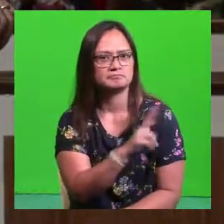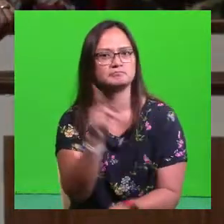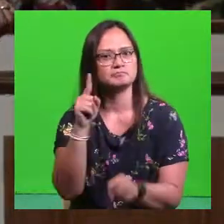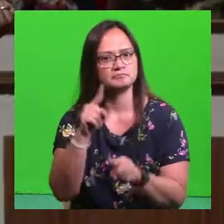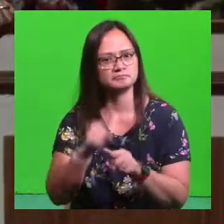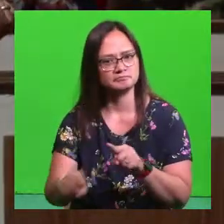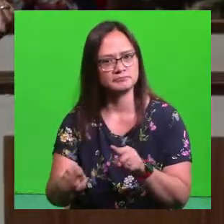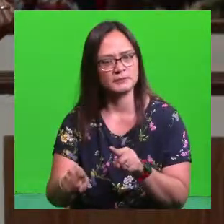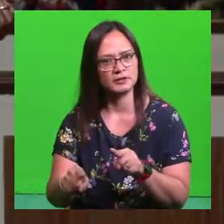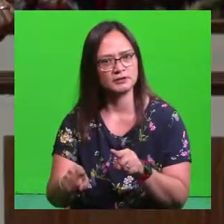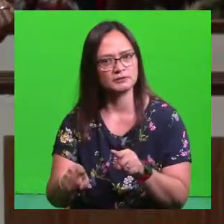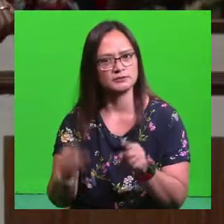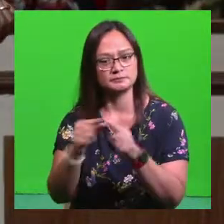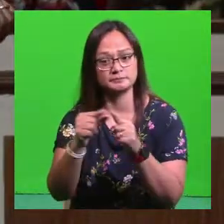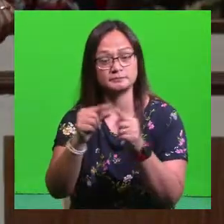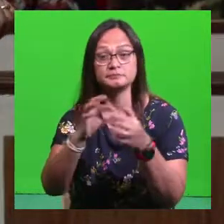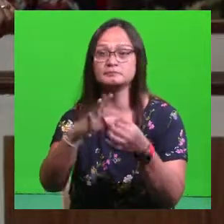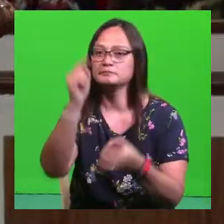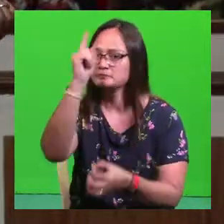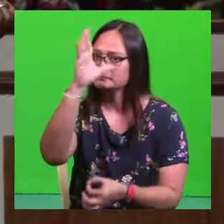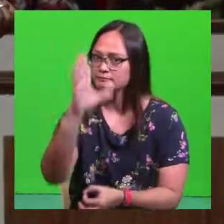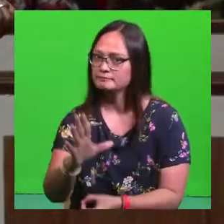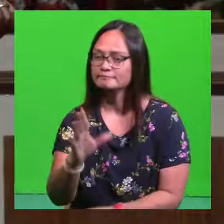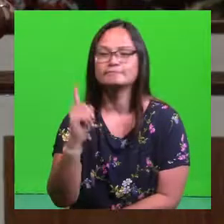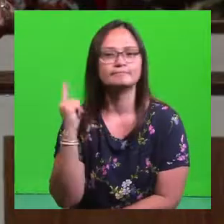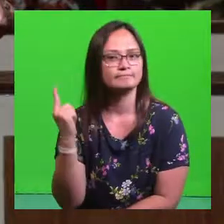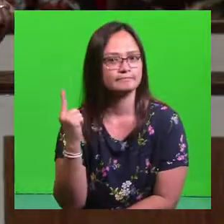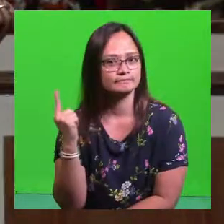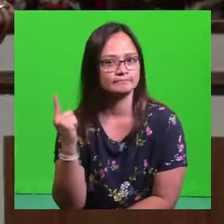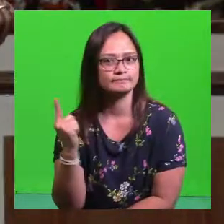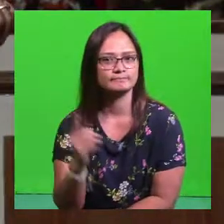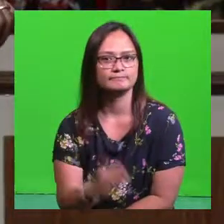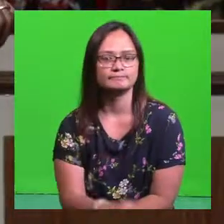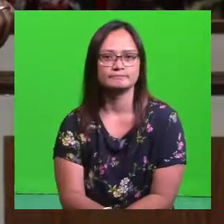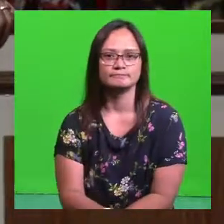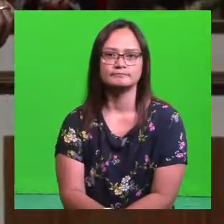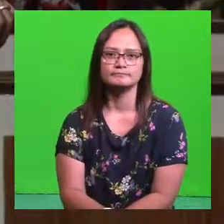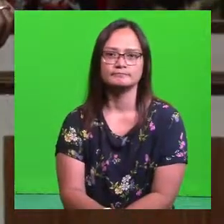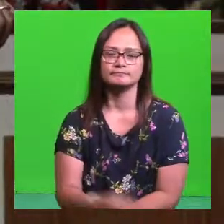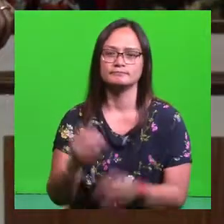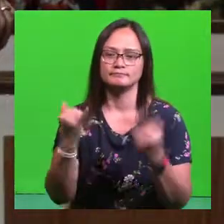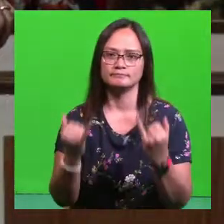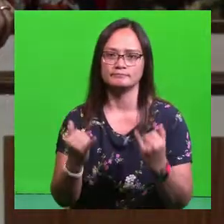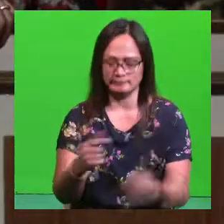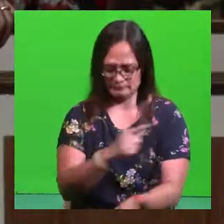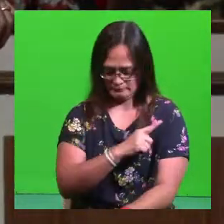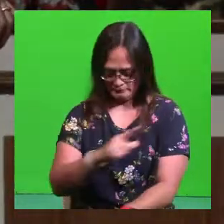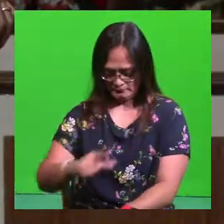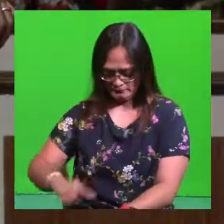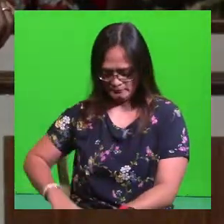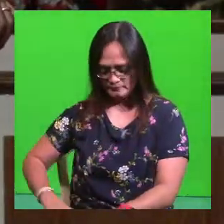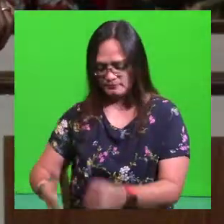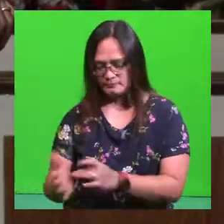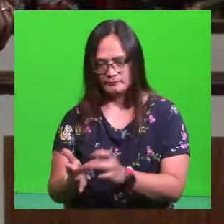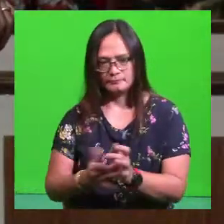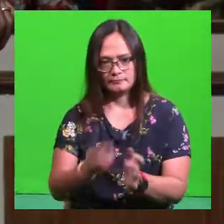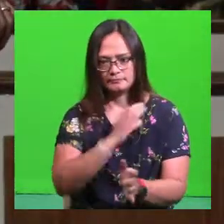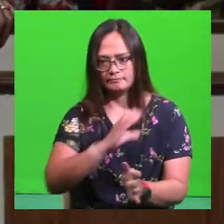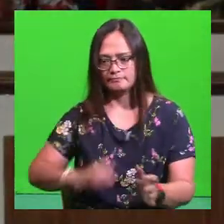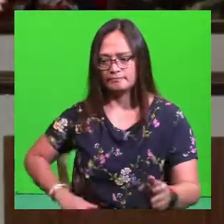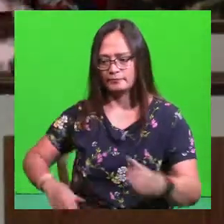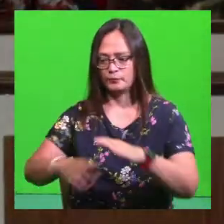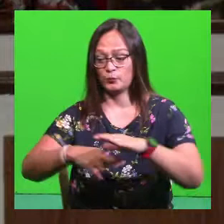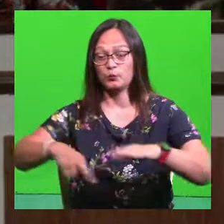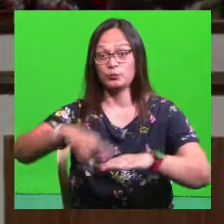Diyos lamang. The day the Lord Jesus Christ rose again, ay lumakad siya.